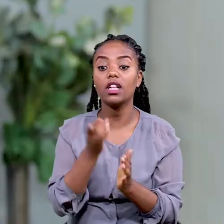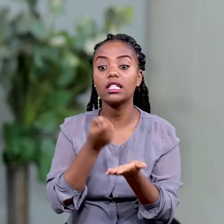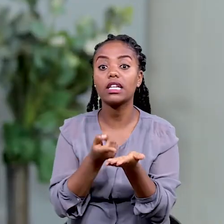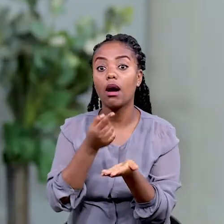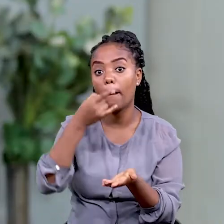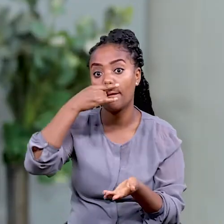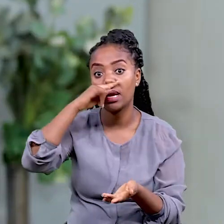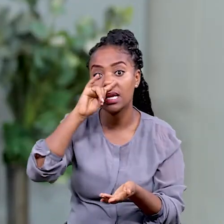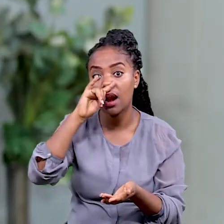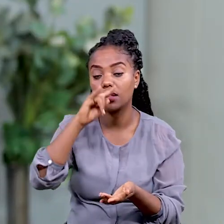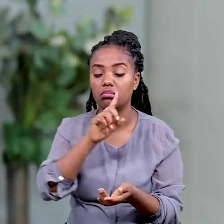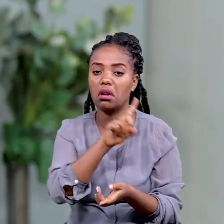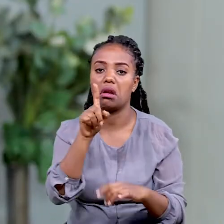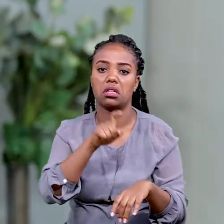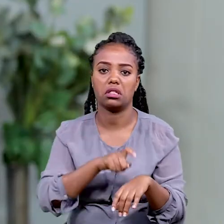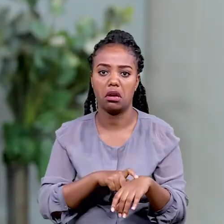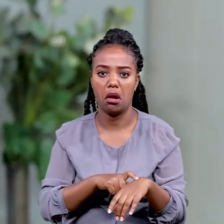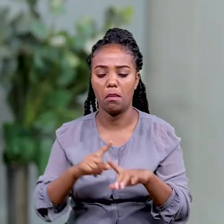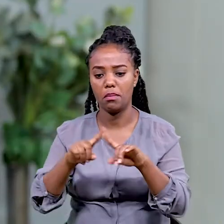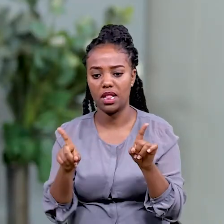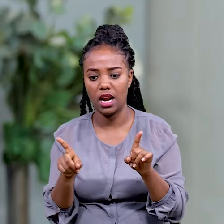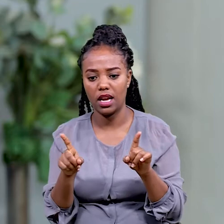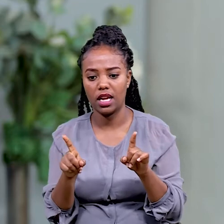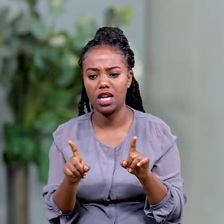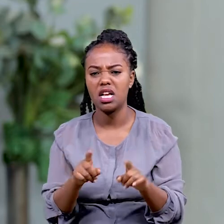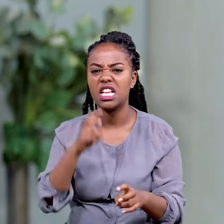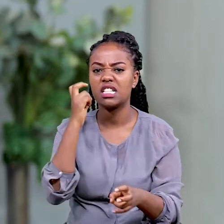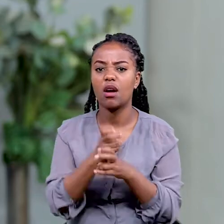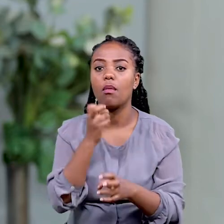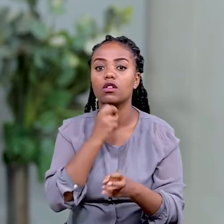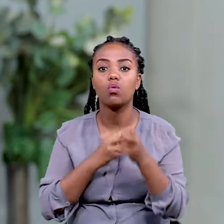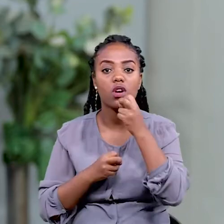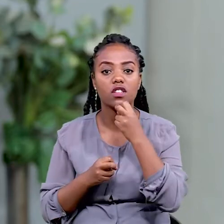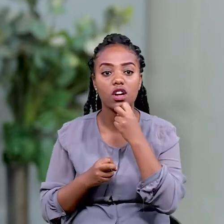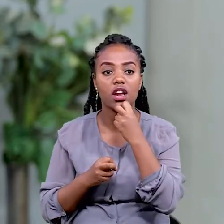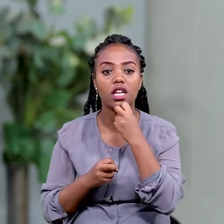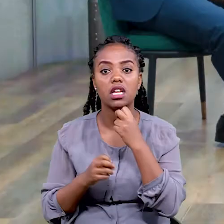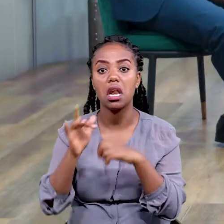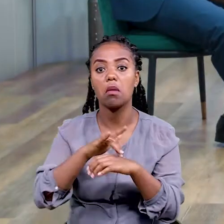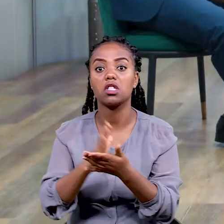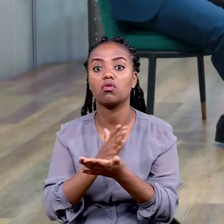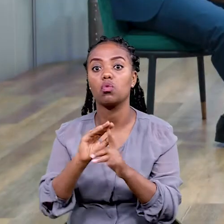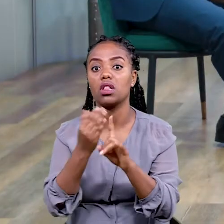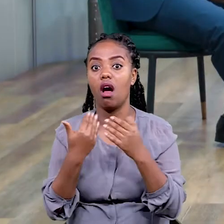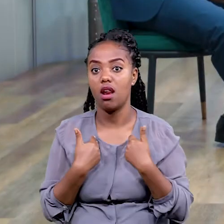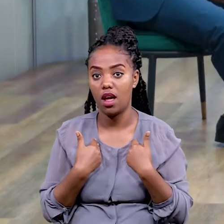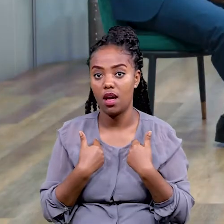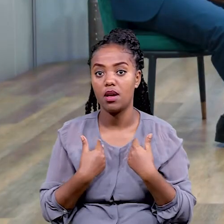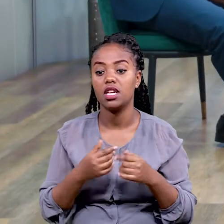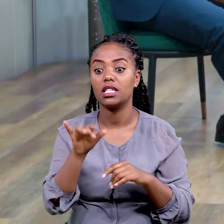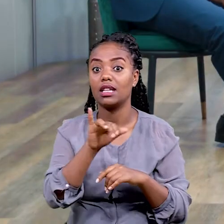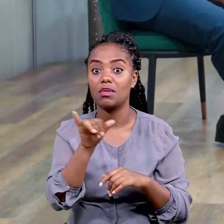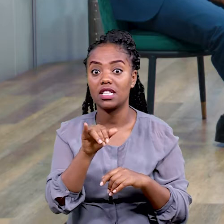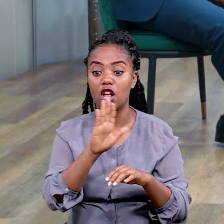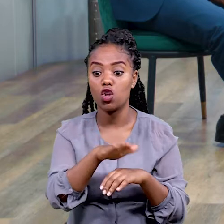እነዚህ ህጻናቶች አንዳንድ ጊዜ በተለይ በከባድ ወንጀል ላይ የሚሳተፉባቸው ጊዜያቶች አሉ። በተለይ እንደዚህ